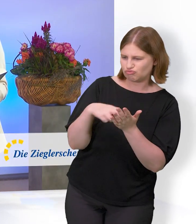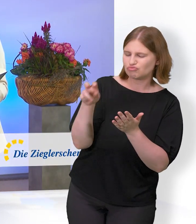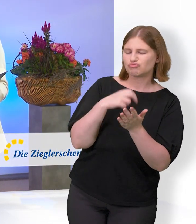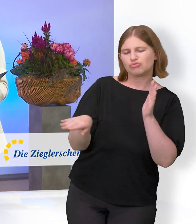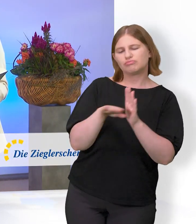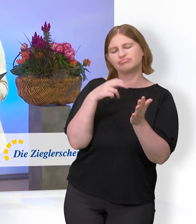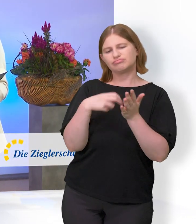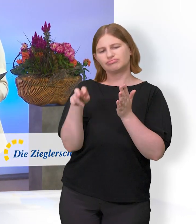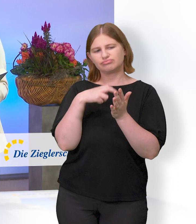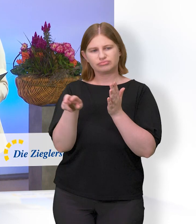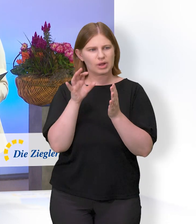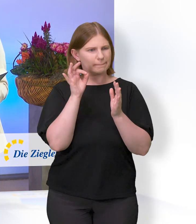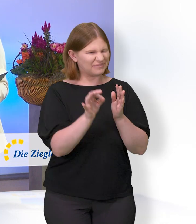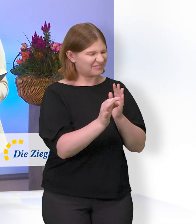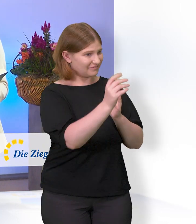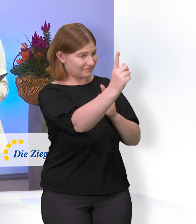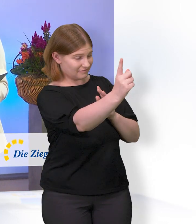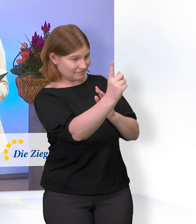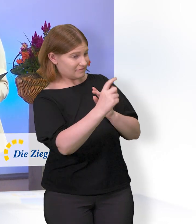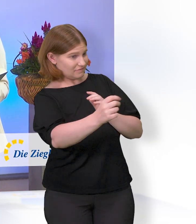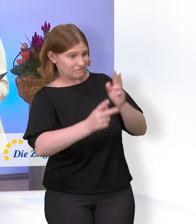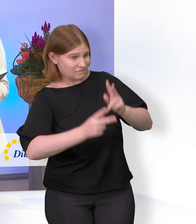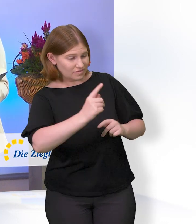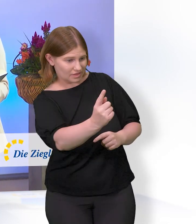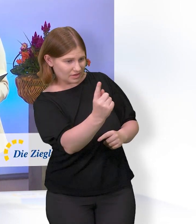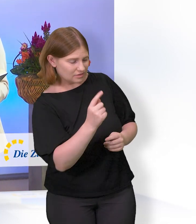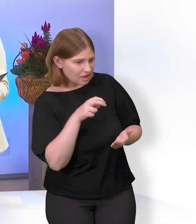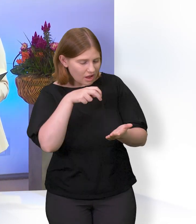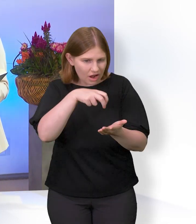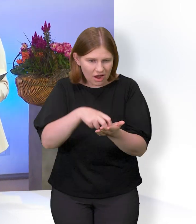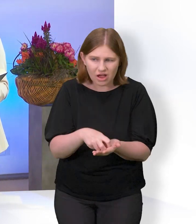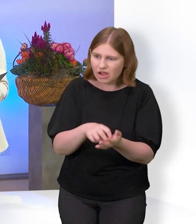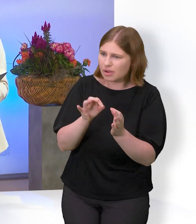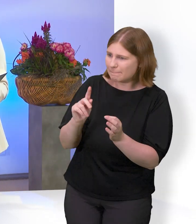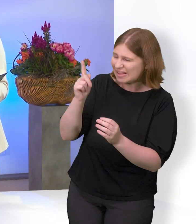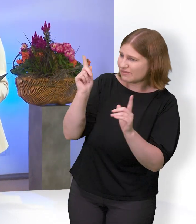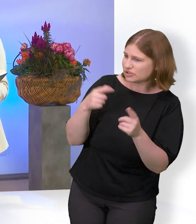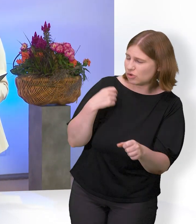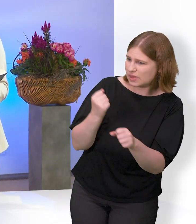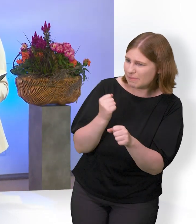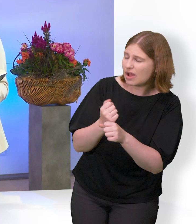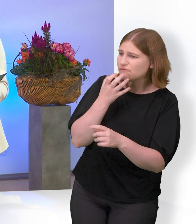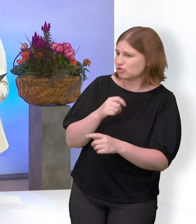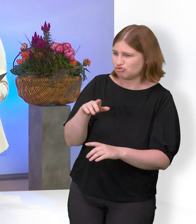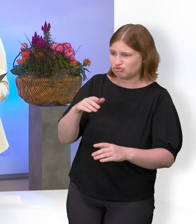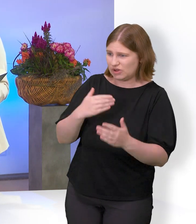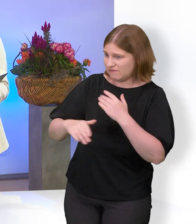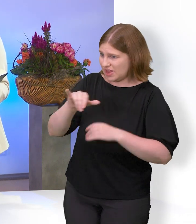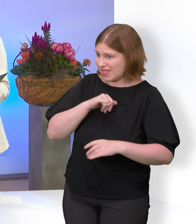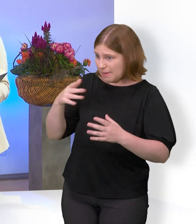herbei, kniete vor ihm nieder und fragte ihn: Guter Meister, was soll ich tun, damit ich das ewige Leben